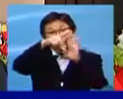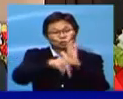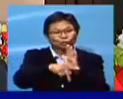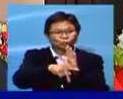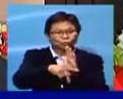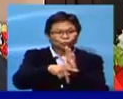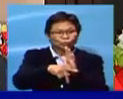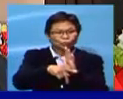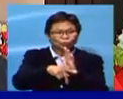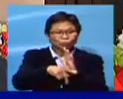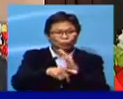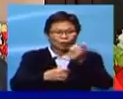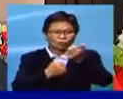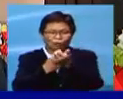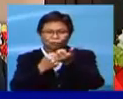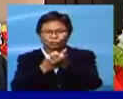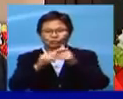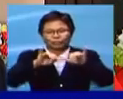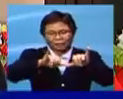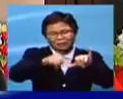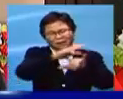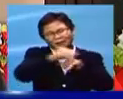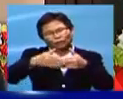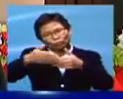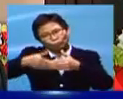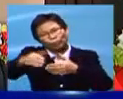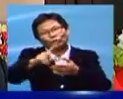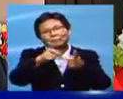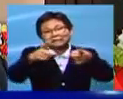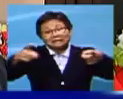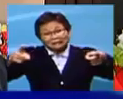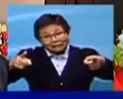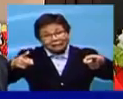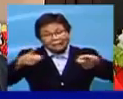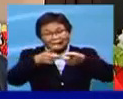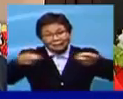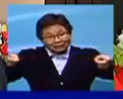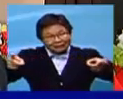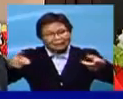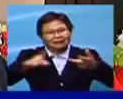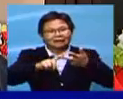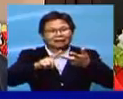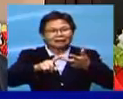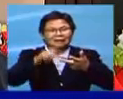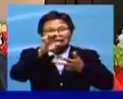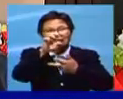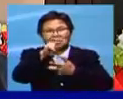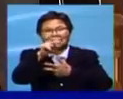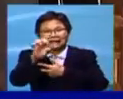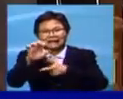foundation in engineering dan seterusnya degree